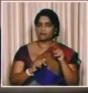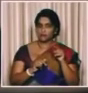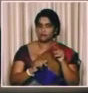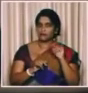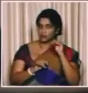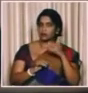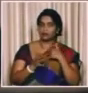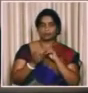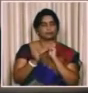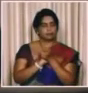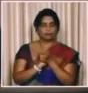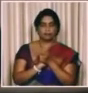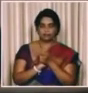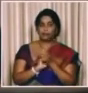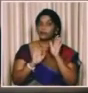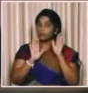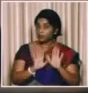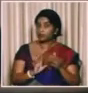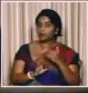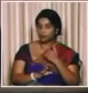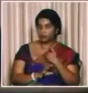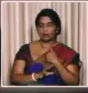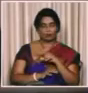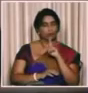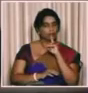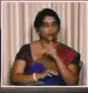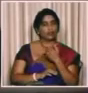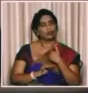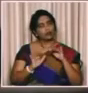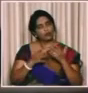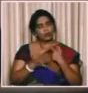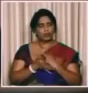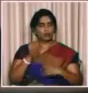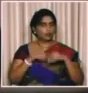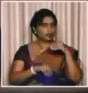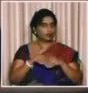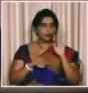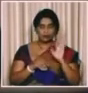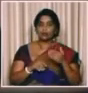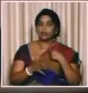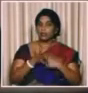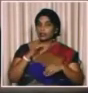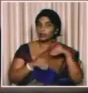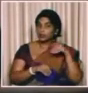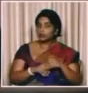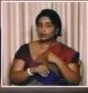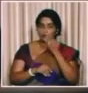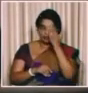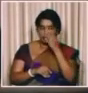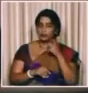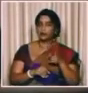තිබුණු තැනුත් අපි වෙනස් කරලා තිබෙනවා. හැබැයි මමගේ ඉල්ලීම අපි මොන දේශපාලන ව්‍යාපාරයේ කරා. දේශපාලනයේ කරුණා